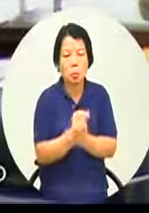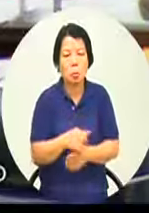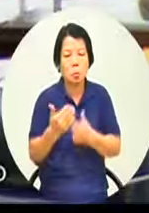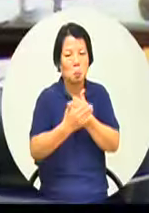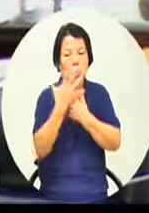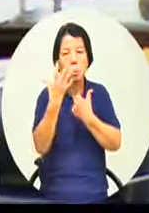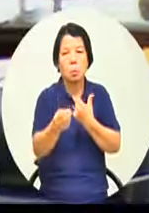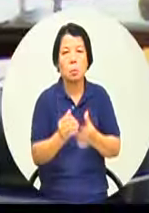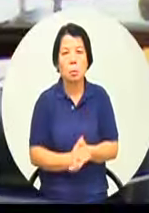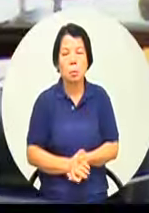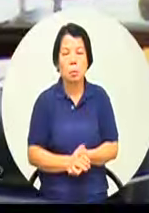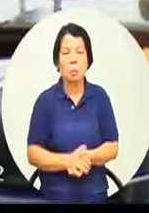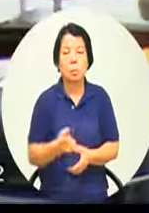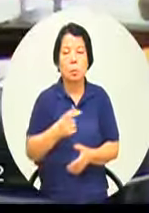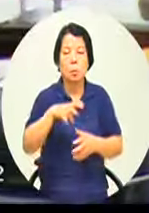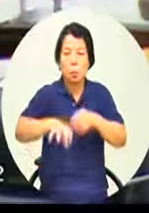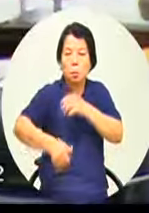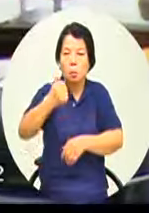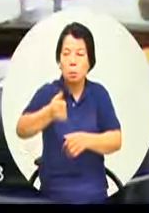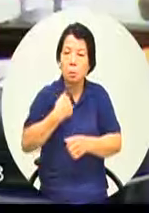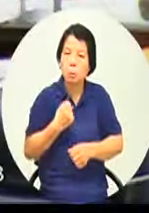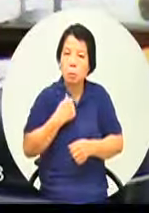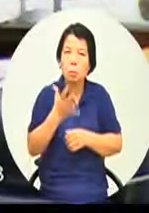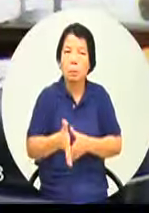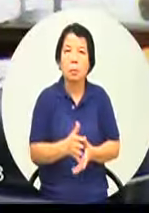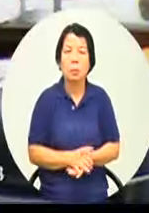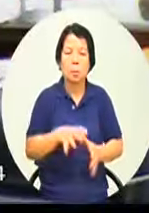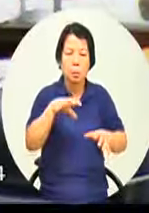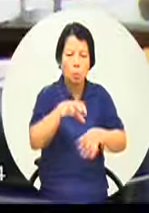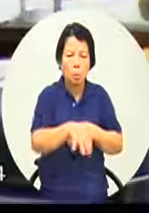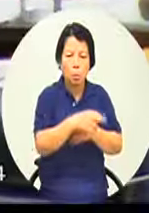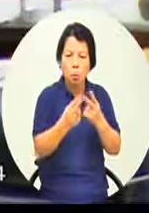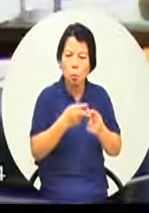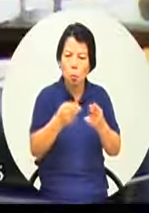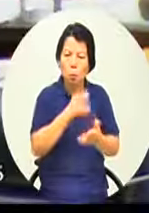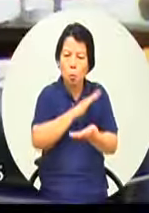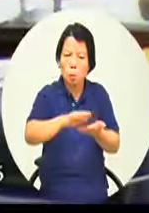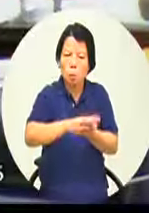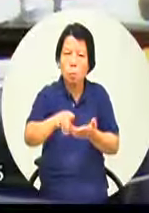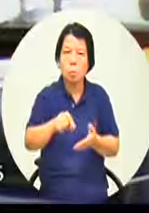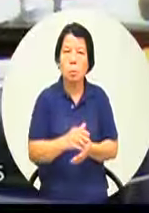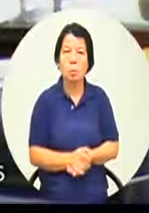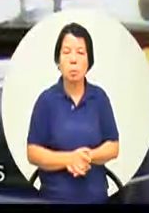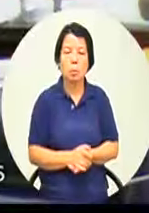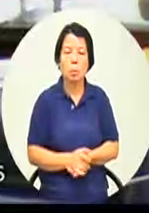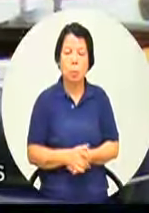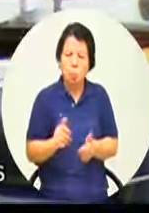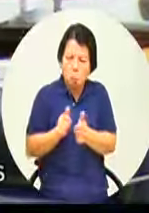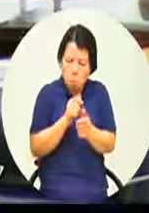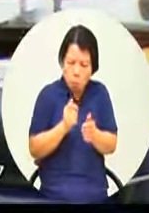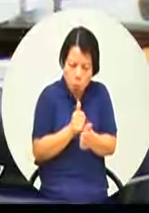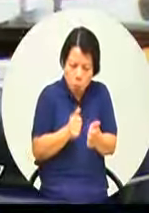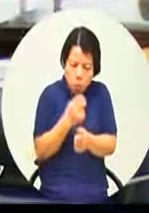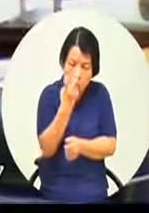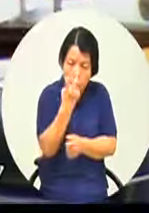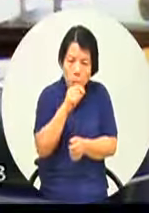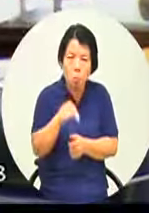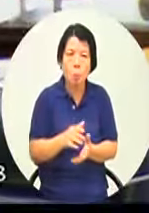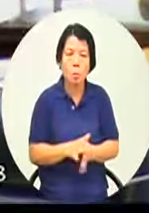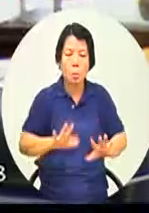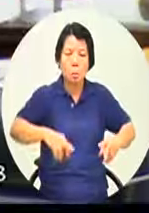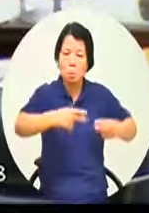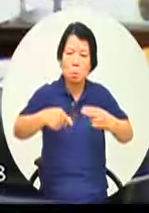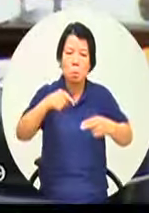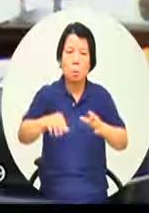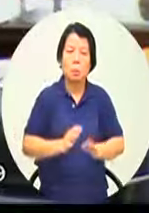得局长您知不知道这件事情，那有没有跟你报告说这里到底要怎么去来做一个追踪，怎么去做一个改善哦？这一次你知道